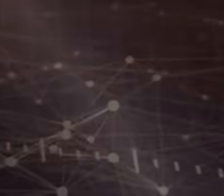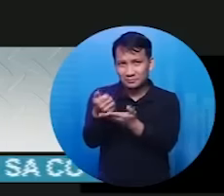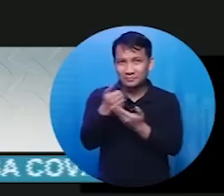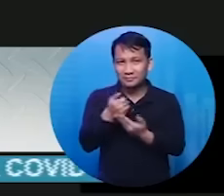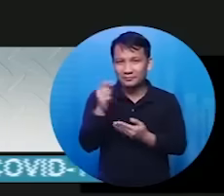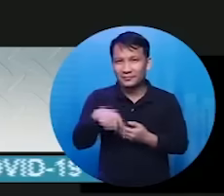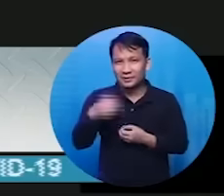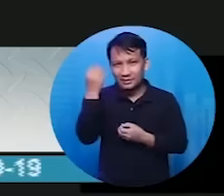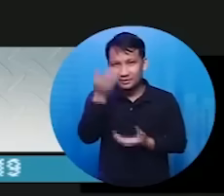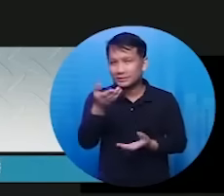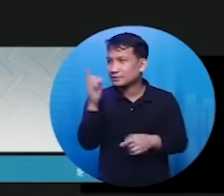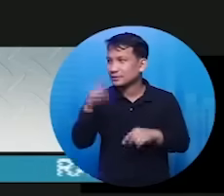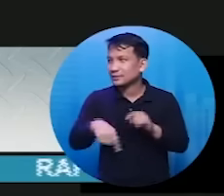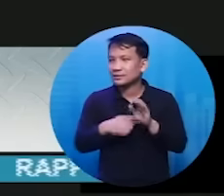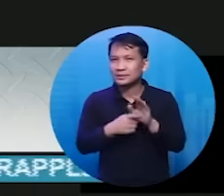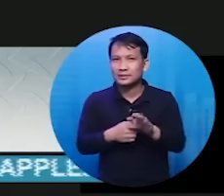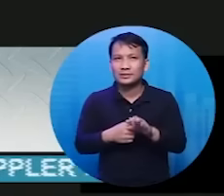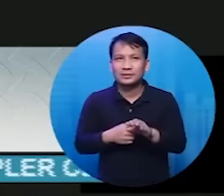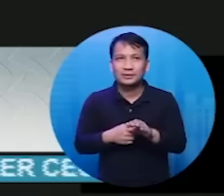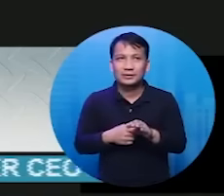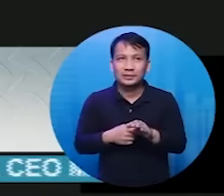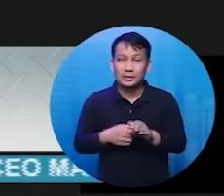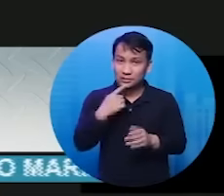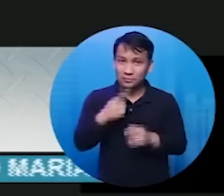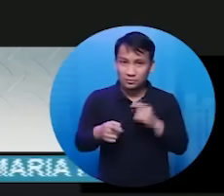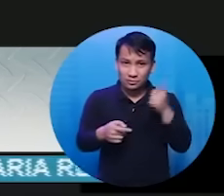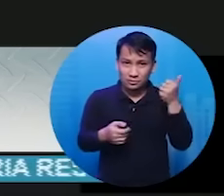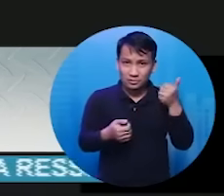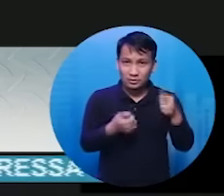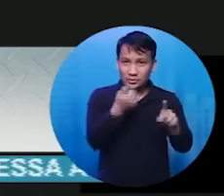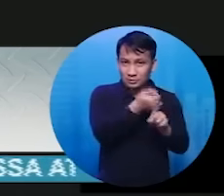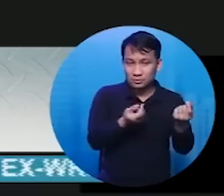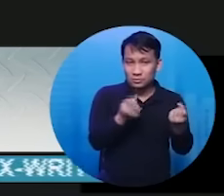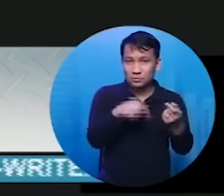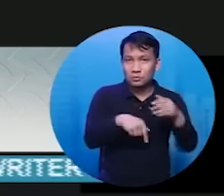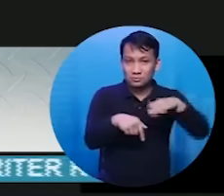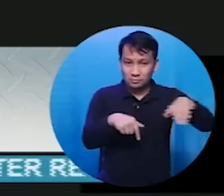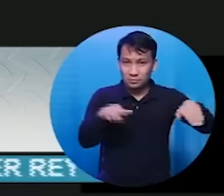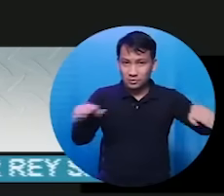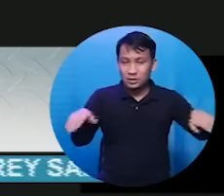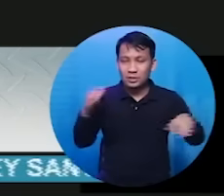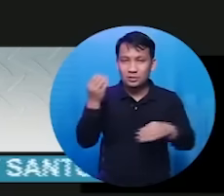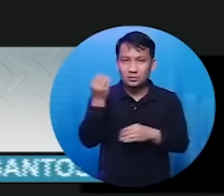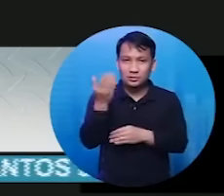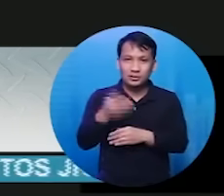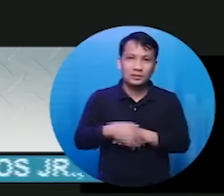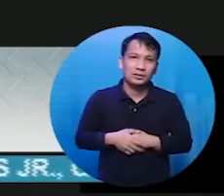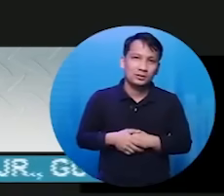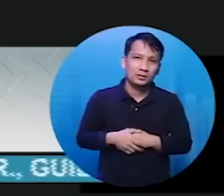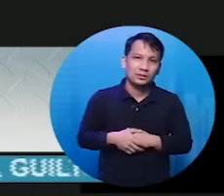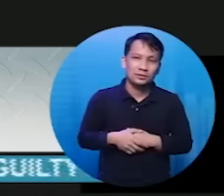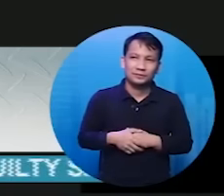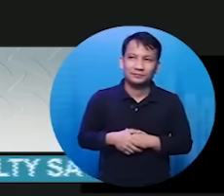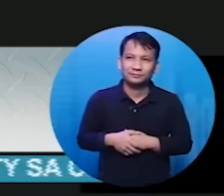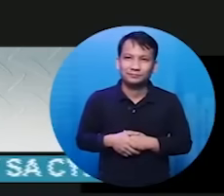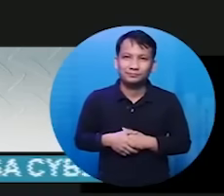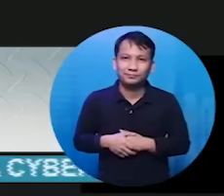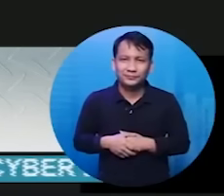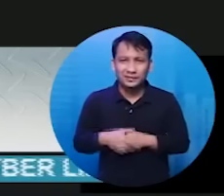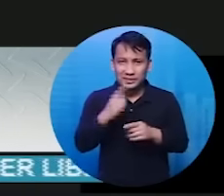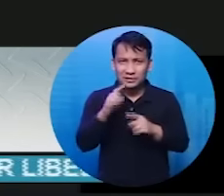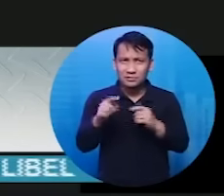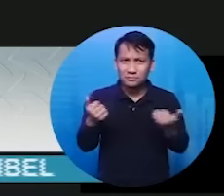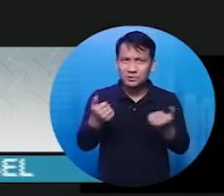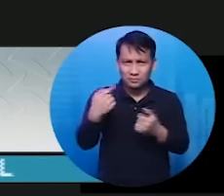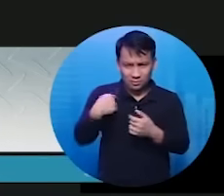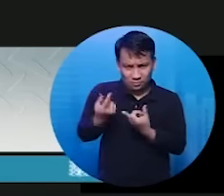niya, or else may nagawa pong mali yung mga kapatid kong maliliit, o kaya naman po eh, meron po akong nagawa na